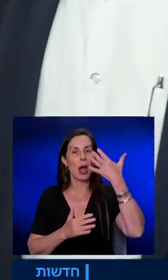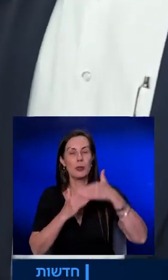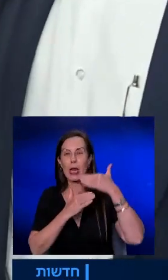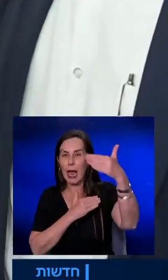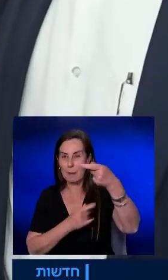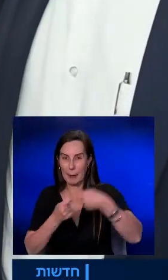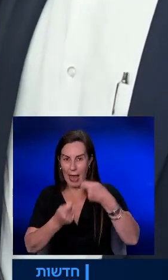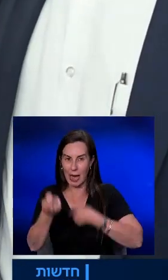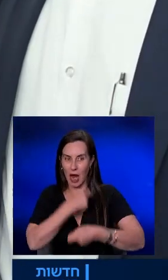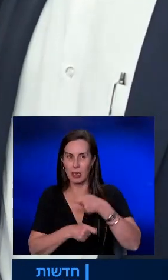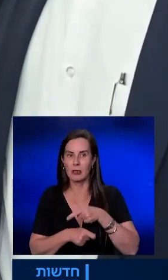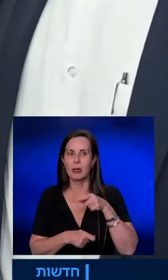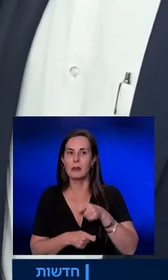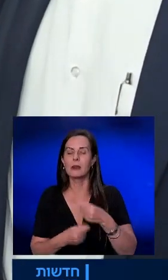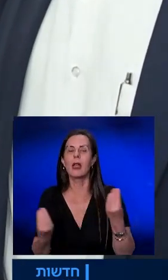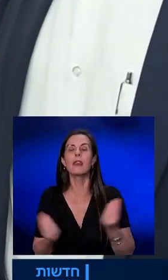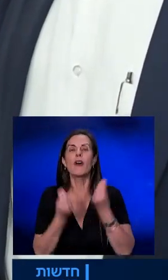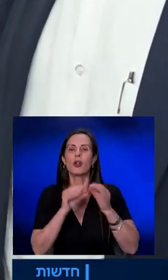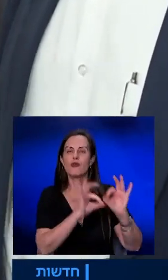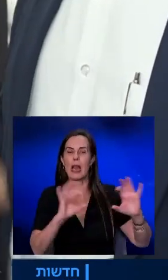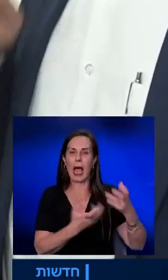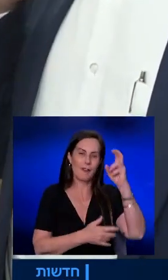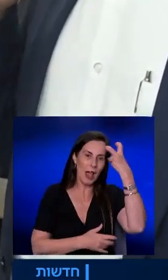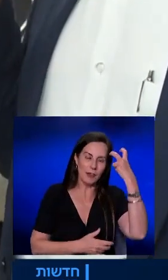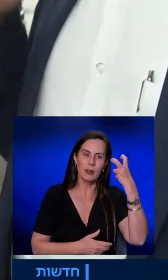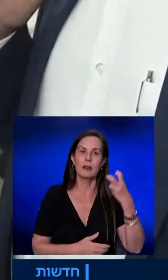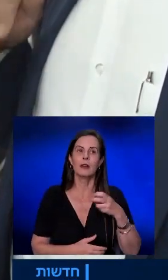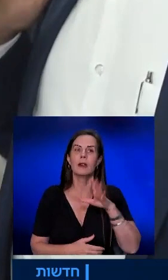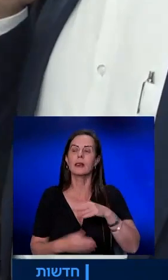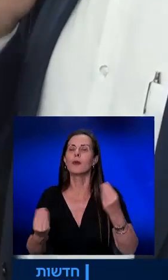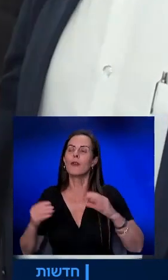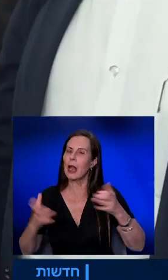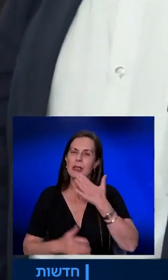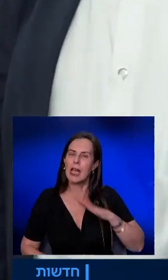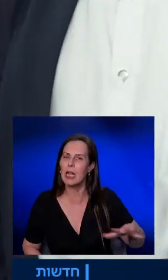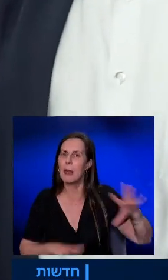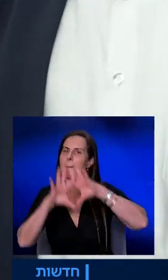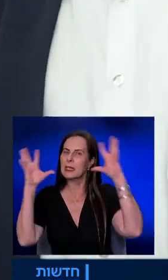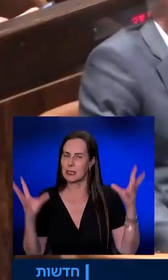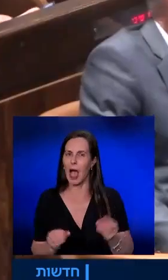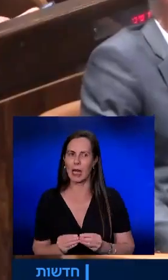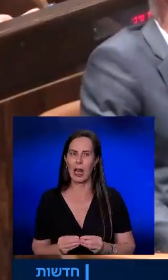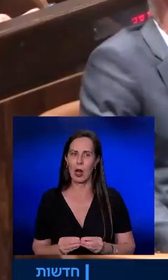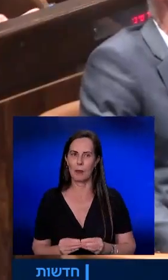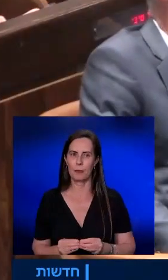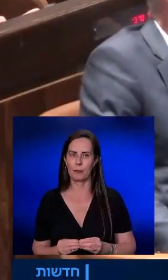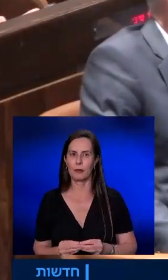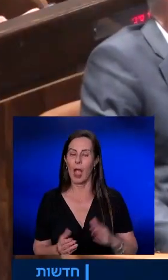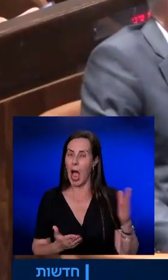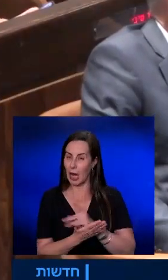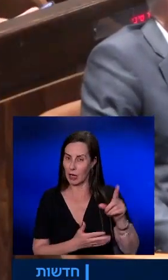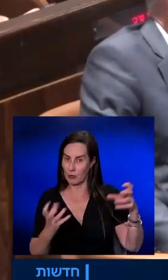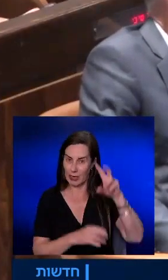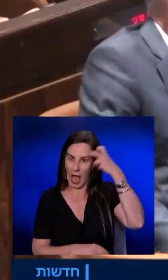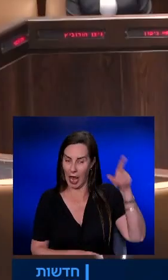הכלכלית זה ברכה גם לחברה הערבית וגם לחברה הישראלית באופן כללי. וההחלטה הזאת של